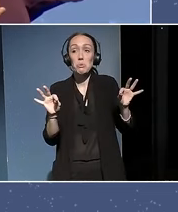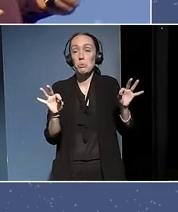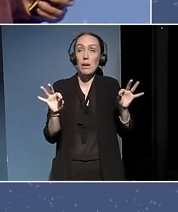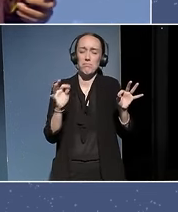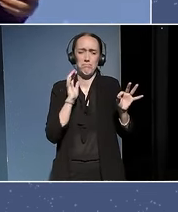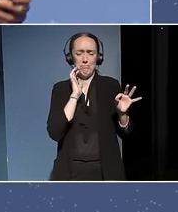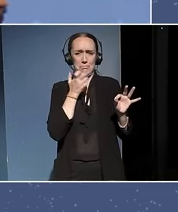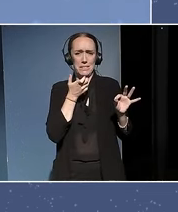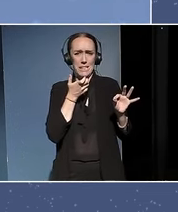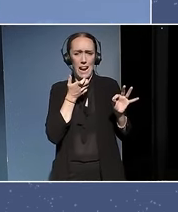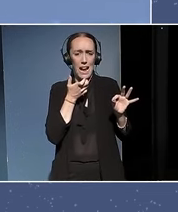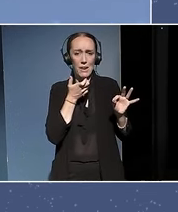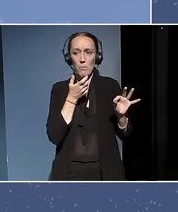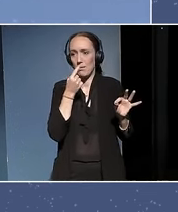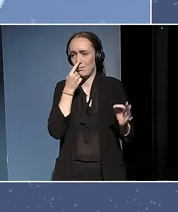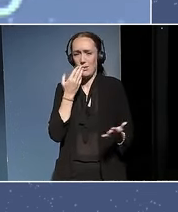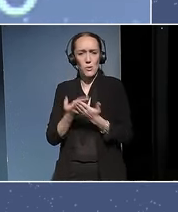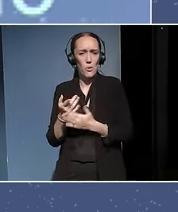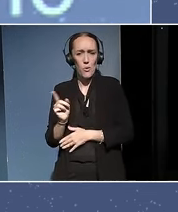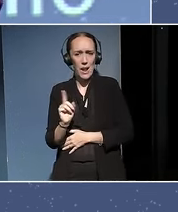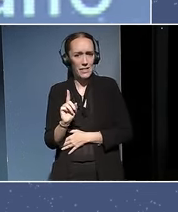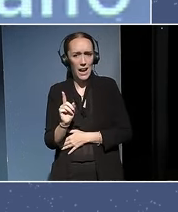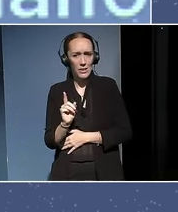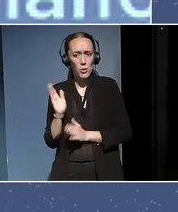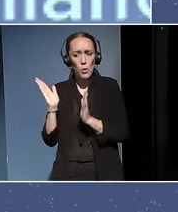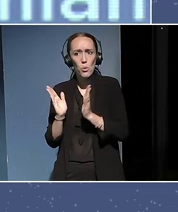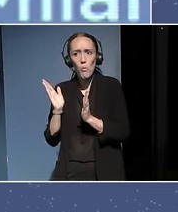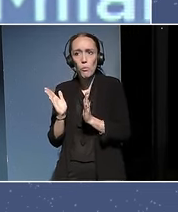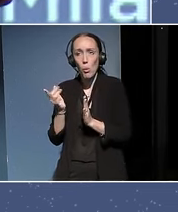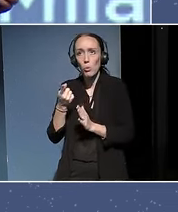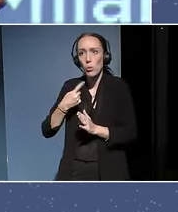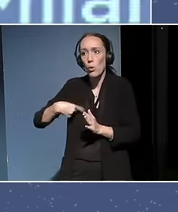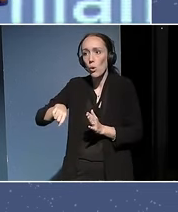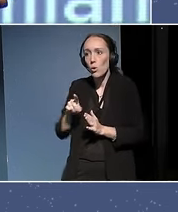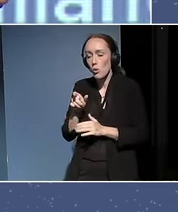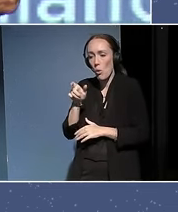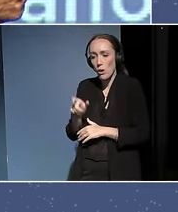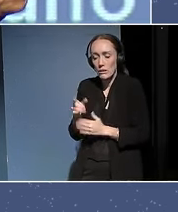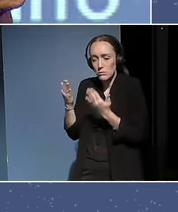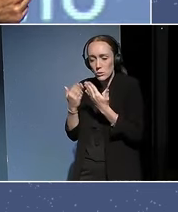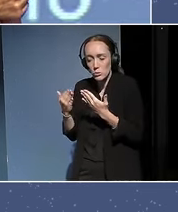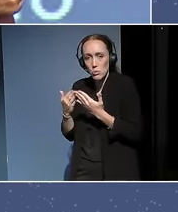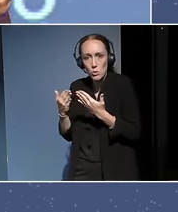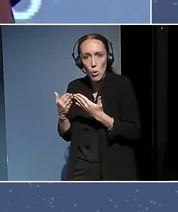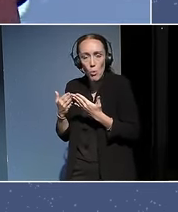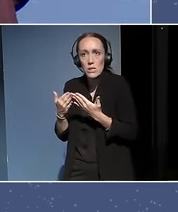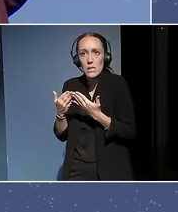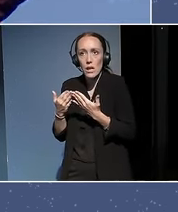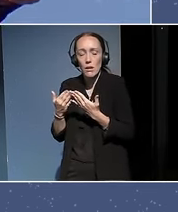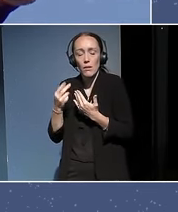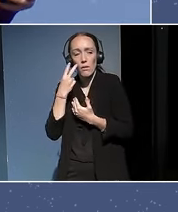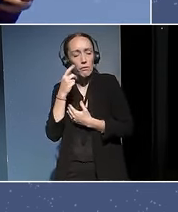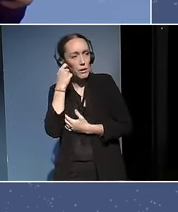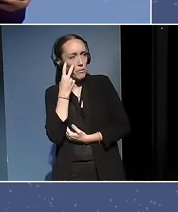Certamente ma inadeguate rispetto a quello che sospettavamo noi paleontologi gli aveva fatto una testa che